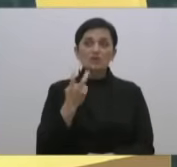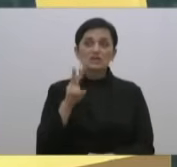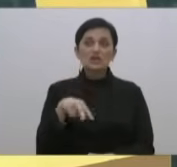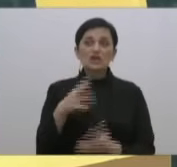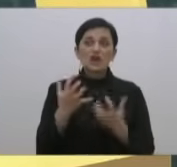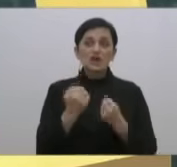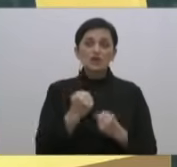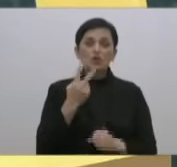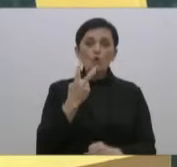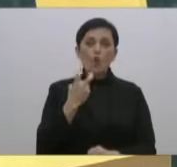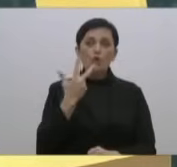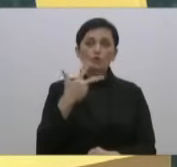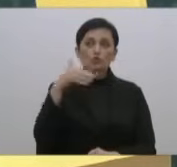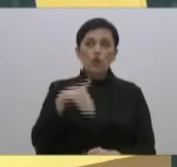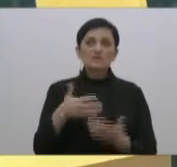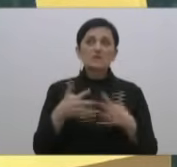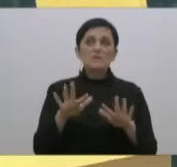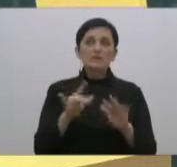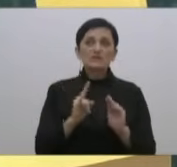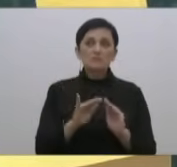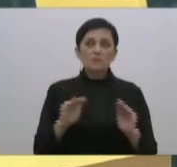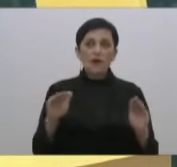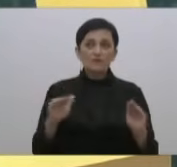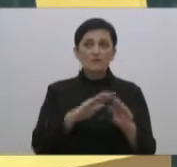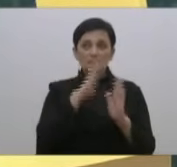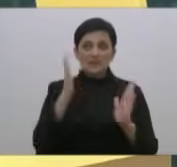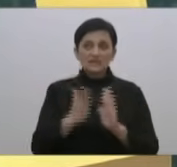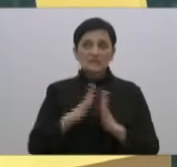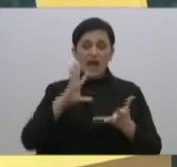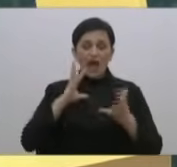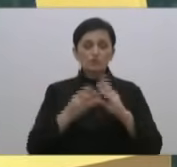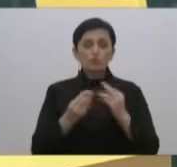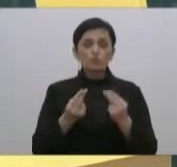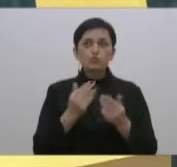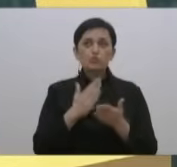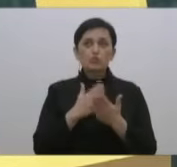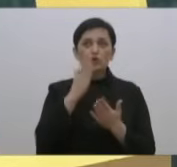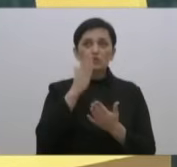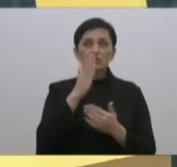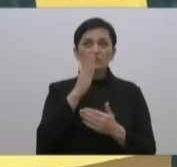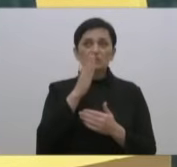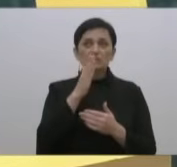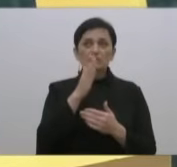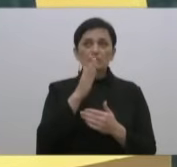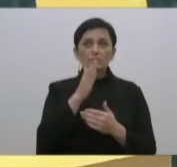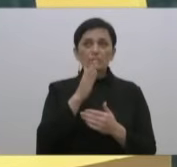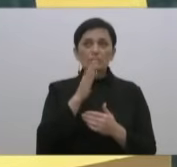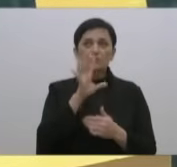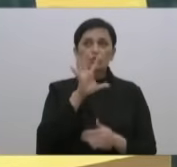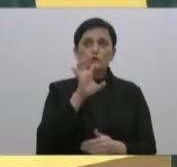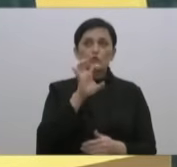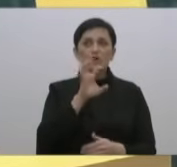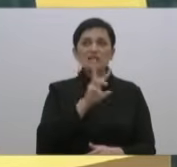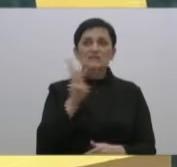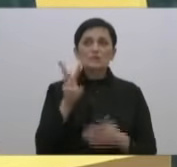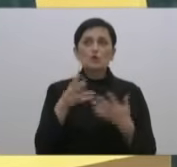ამას ღებულობს 230.000-ზე მეტი ბავშვი და საერთო ჯამი, ფულადი, ეს არის 900 მილიონზე, 500